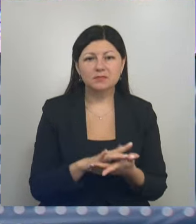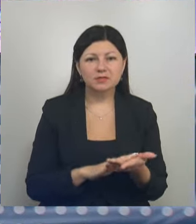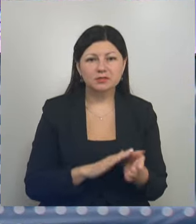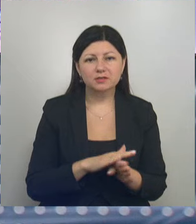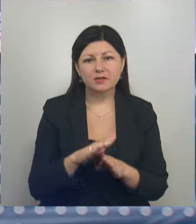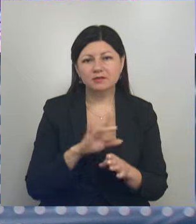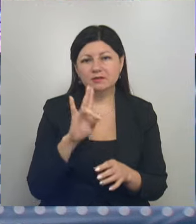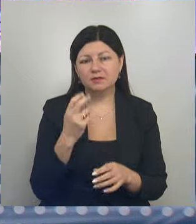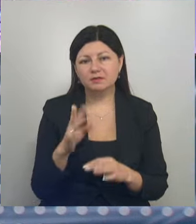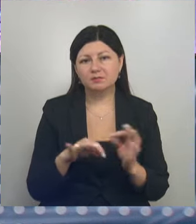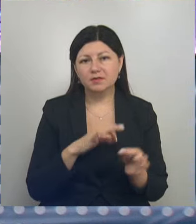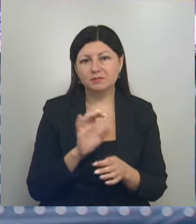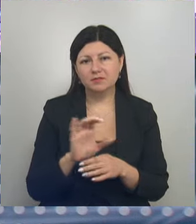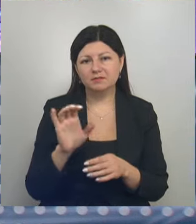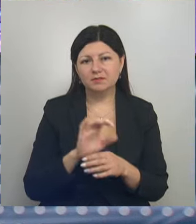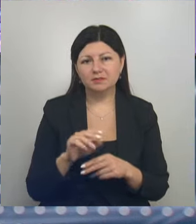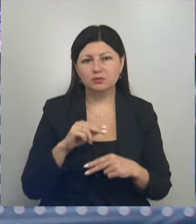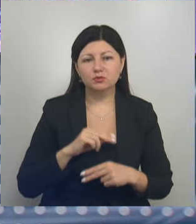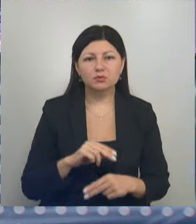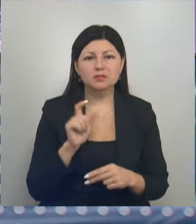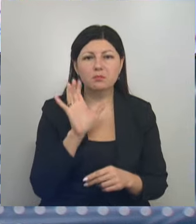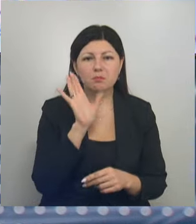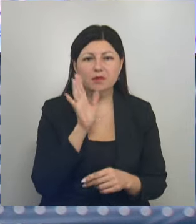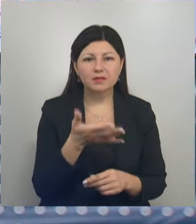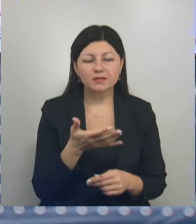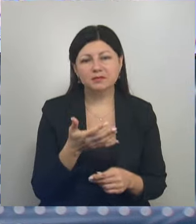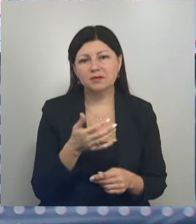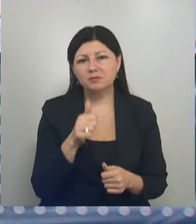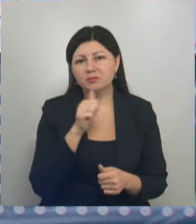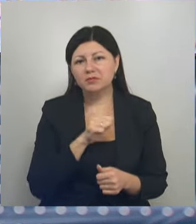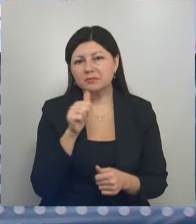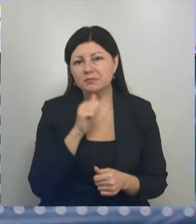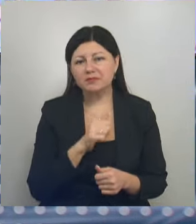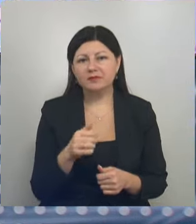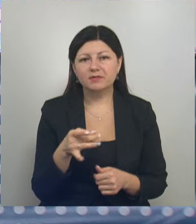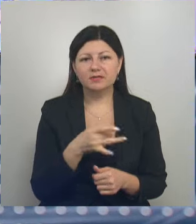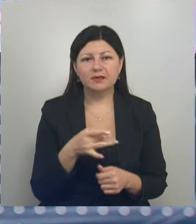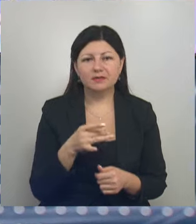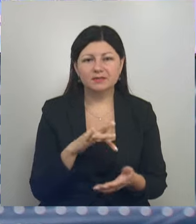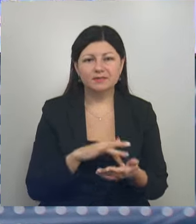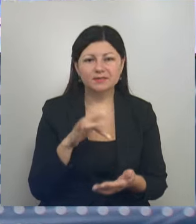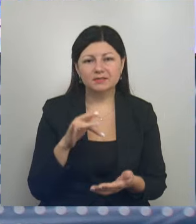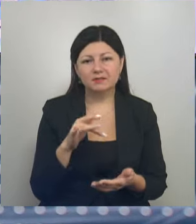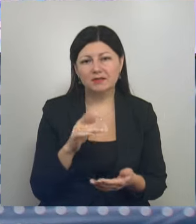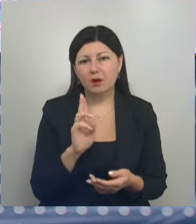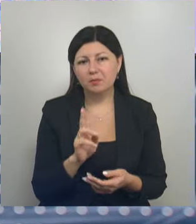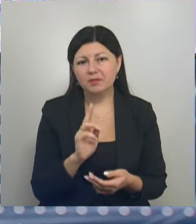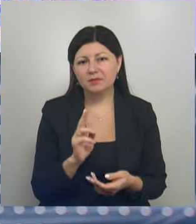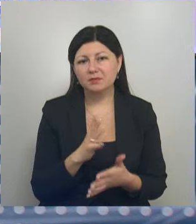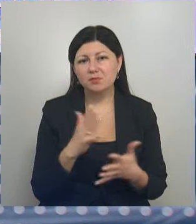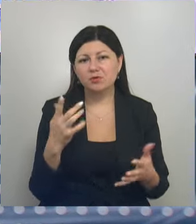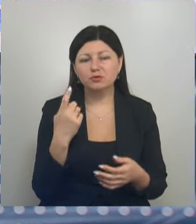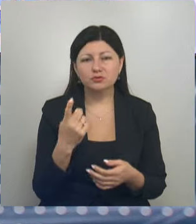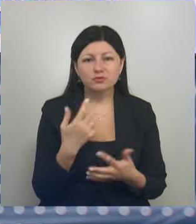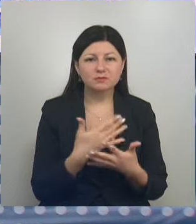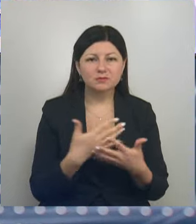реализацию нацпроекта «Производительность труда». За 5 лет с помощью экспертов регионального центра компетенций более 100 белгородских предприятий